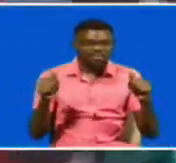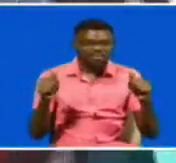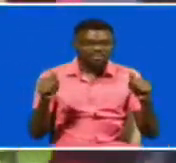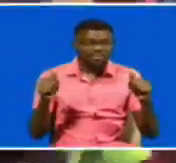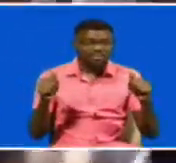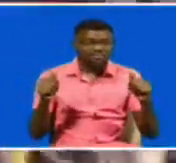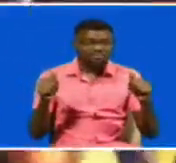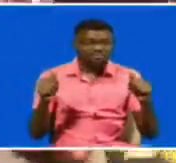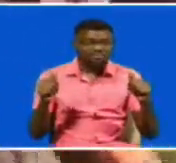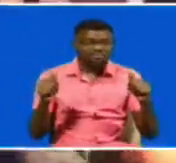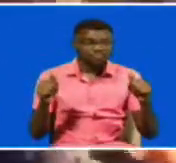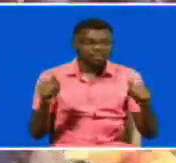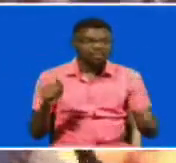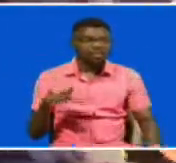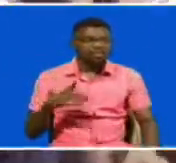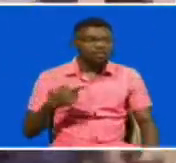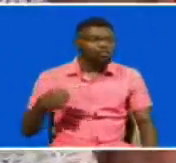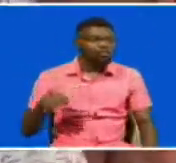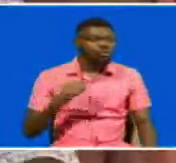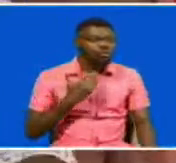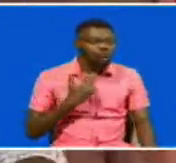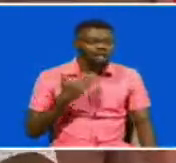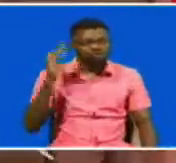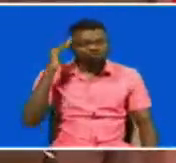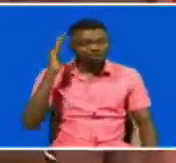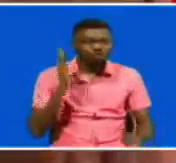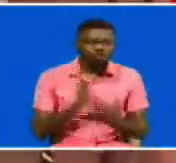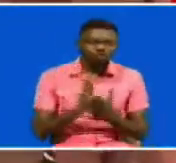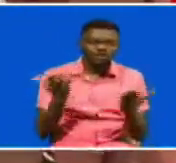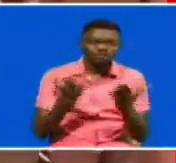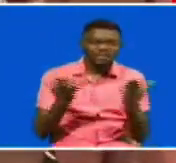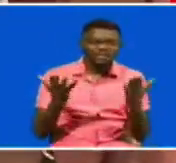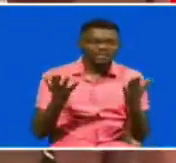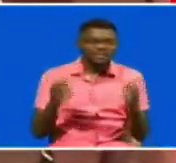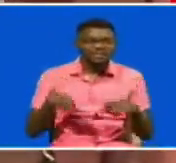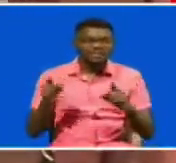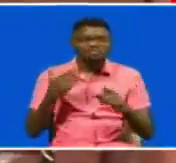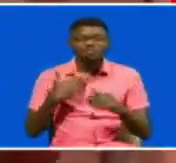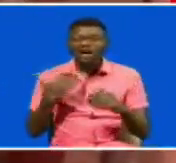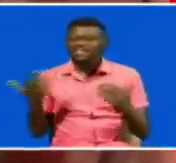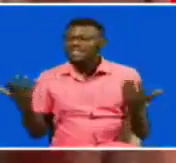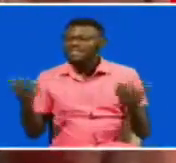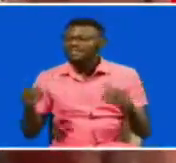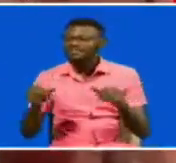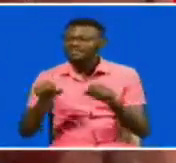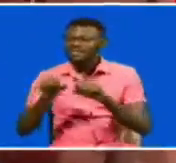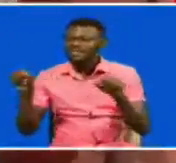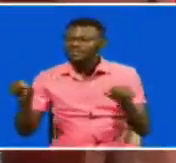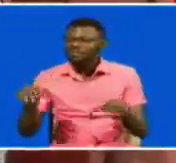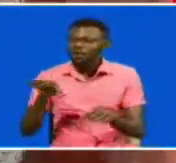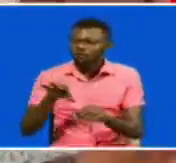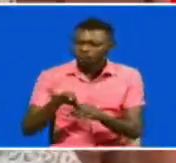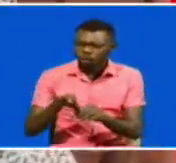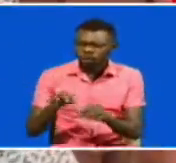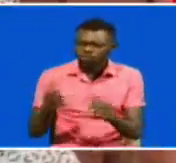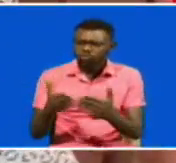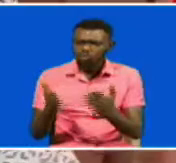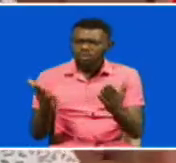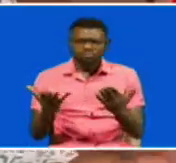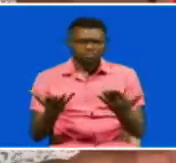Ili ukweli ujulikane. Nasikia bado wanasema sijui sava. Sijui sava. Sava